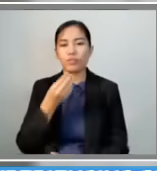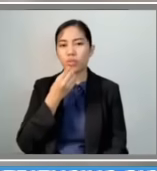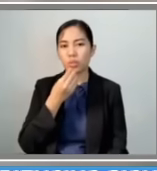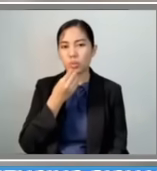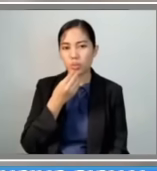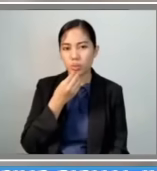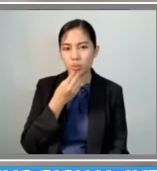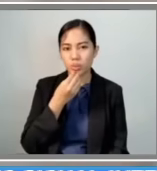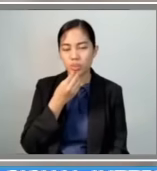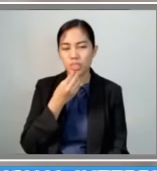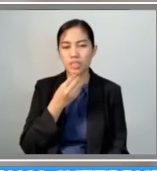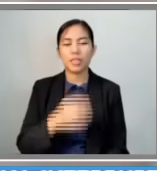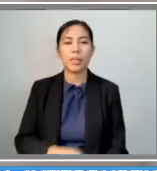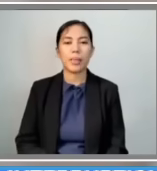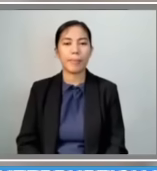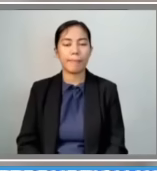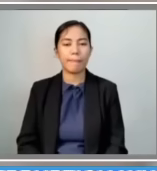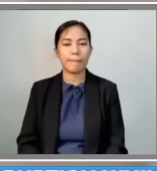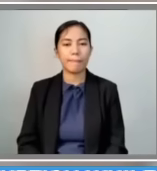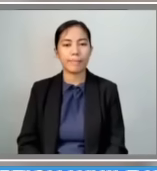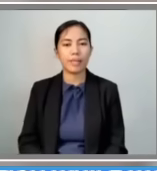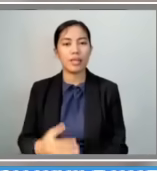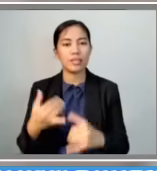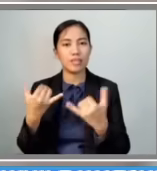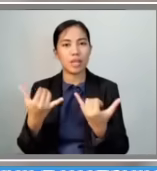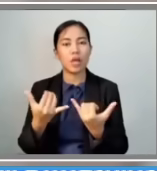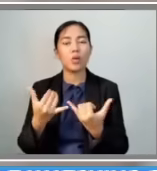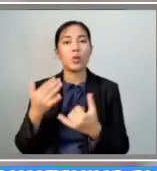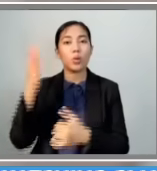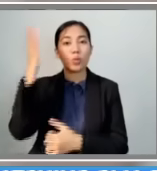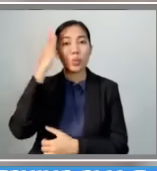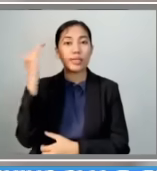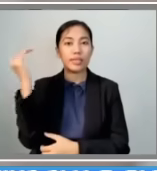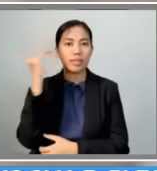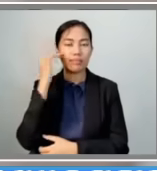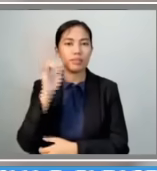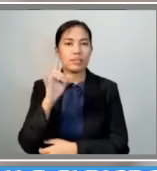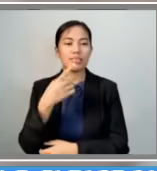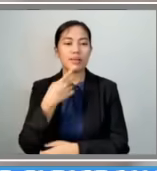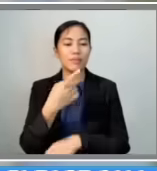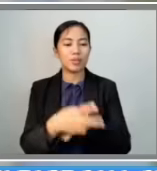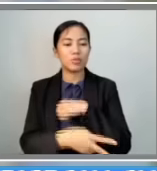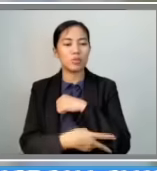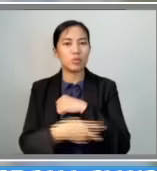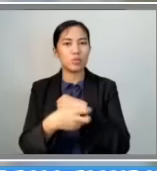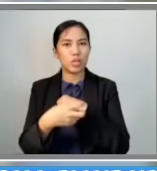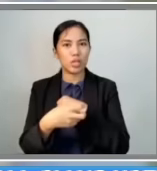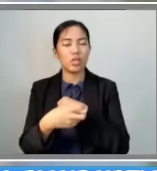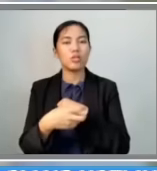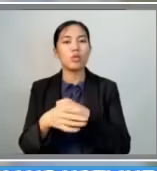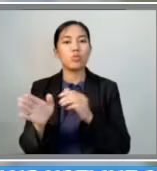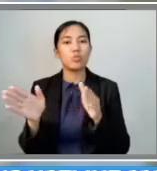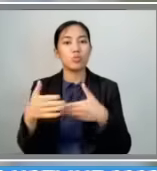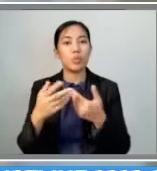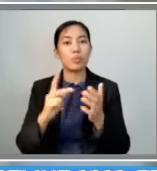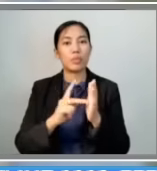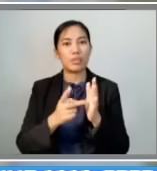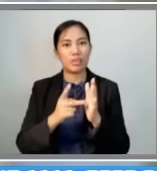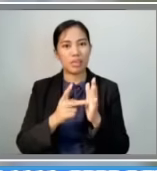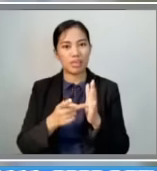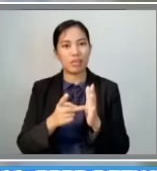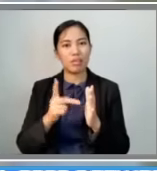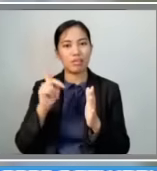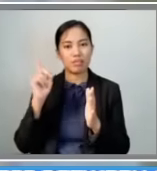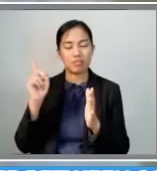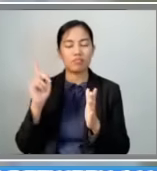Jaehyun. Balibalita sa Korean media na ninakaw raw ng fan ang hotel room key ng Korean idol. Sa statement naman ng SM